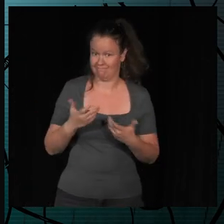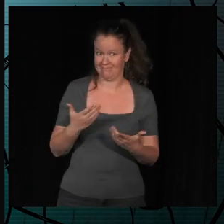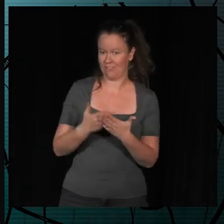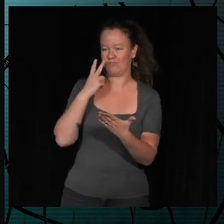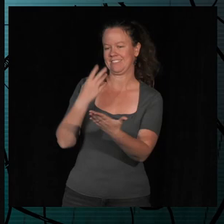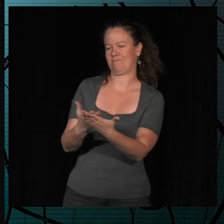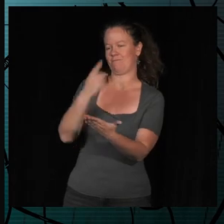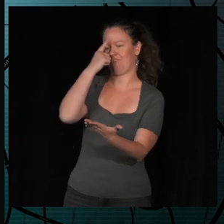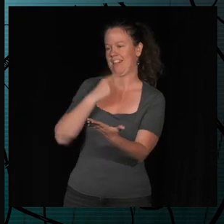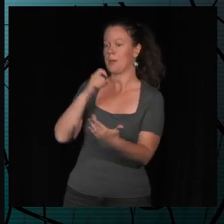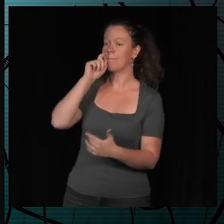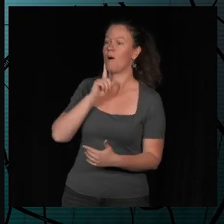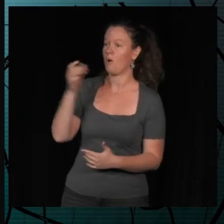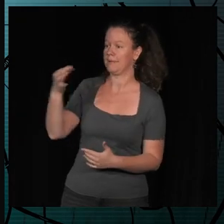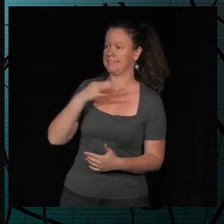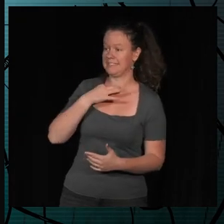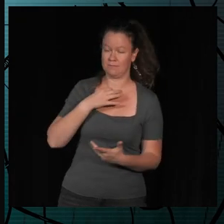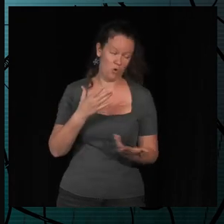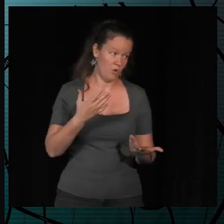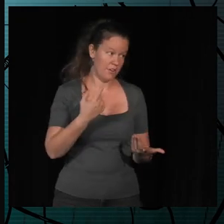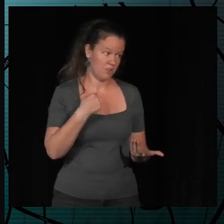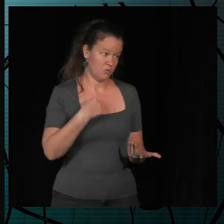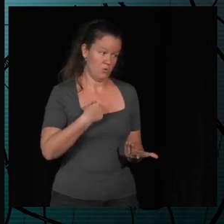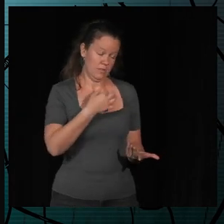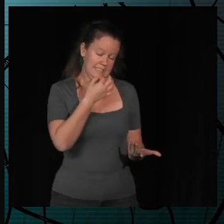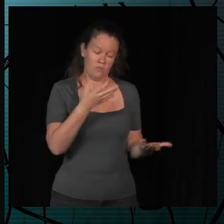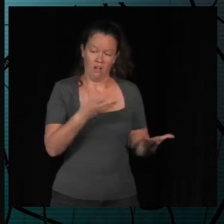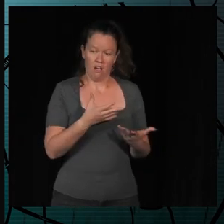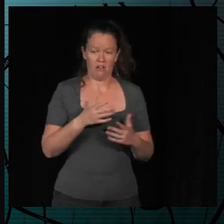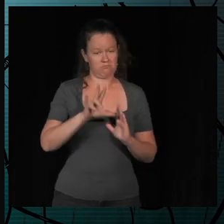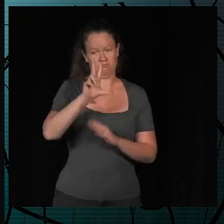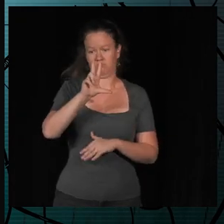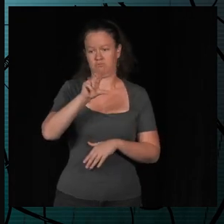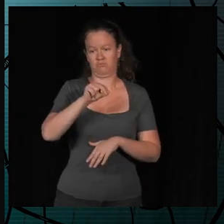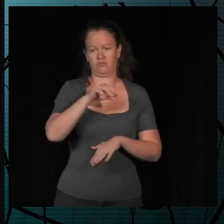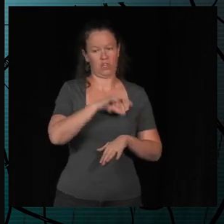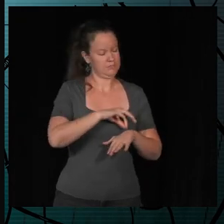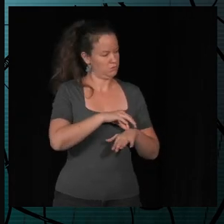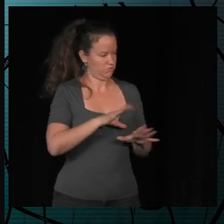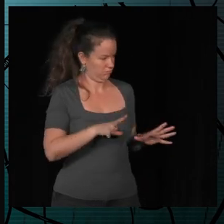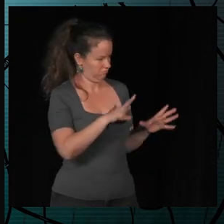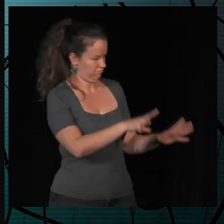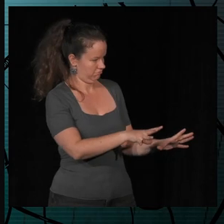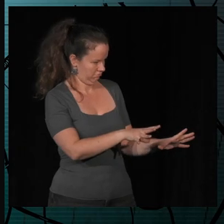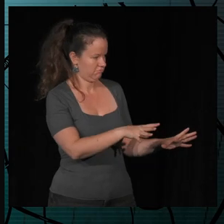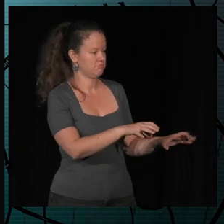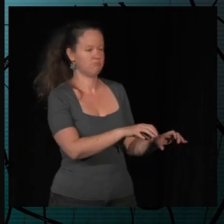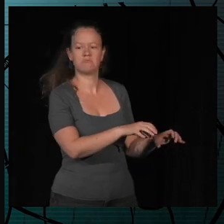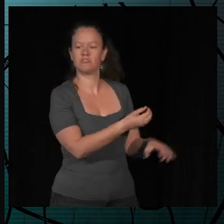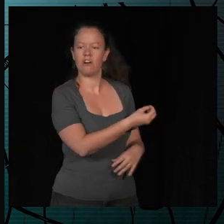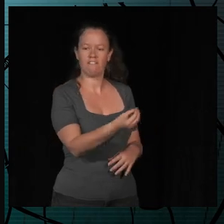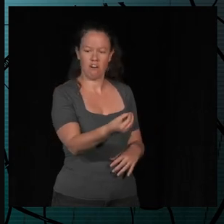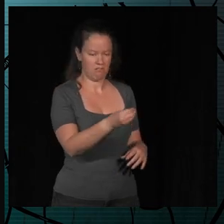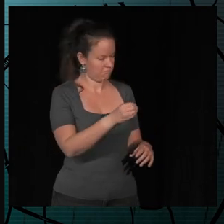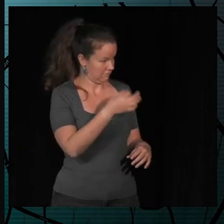bah voilà on a instauré une pause de nos enfants on est pendant une demi-heure foutez-nous la paix on est sur notre portable vous avez pas le droit de N